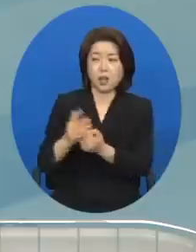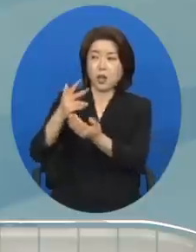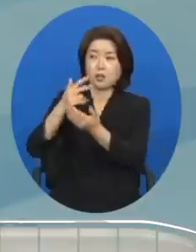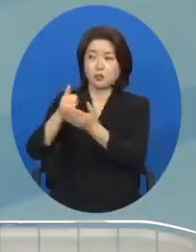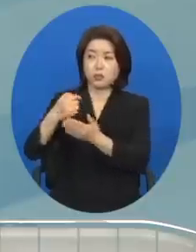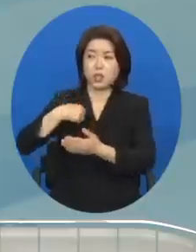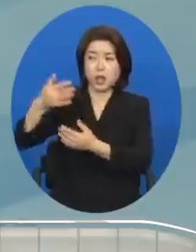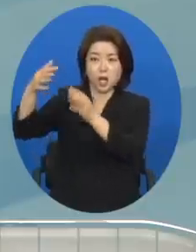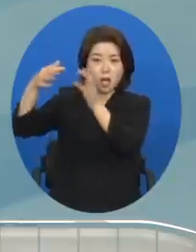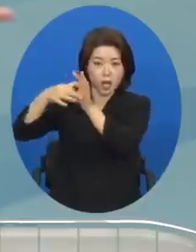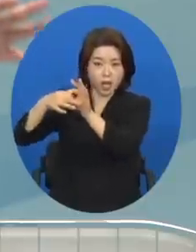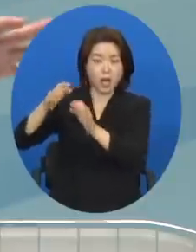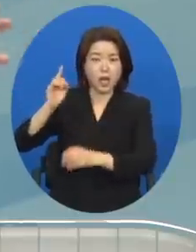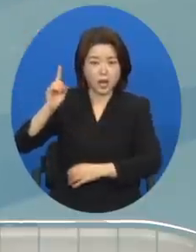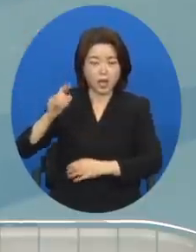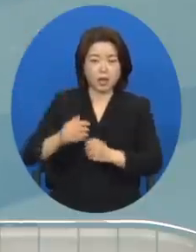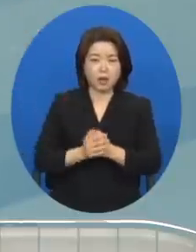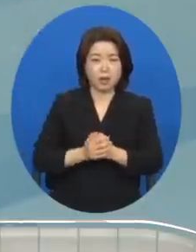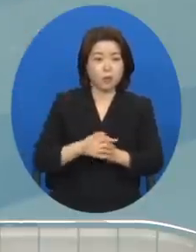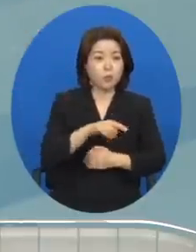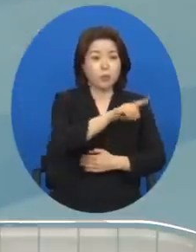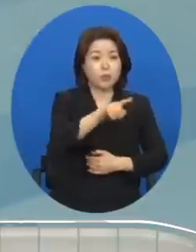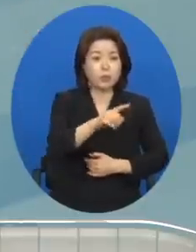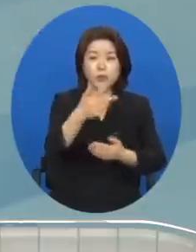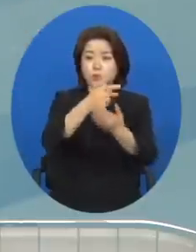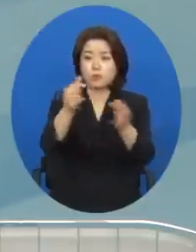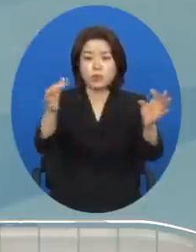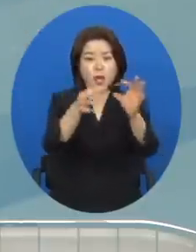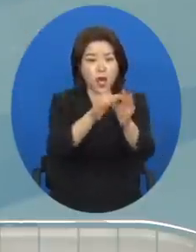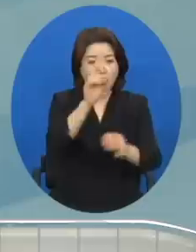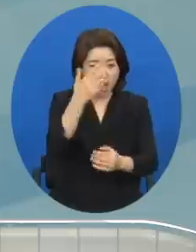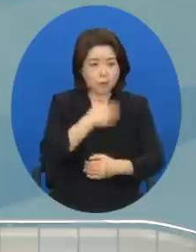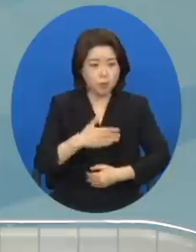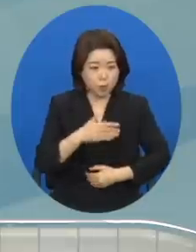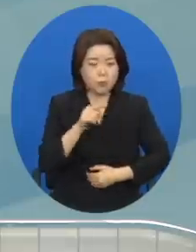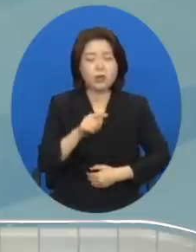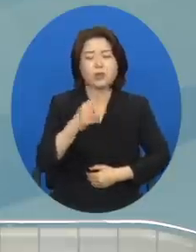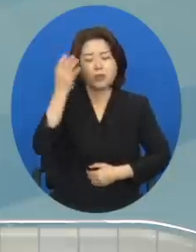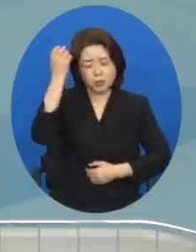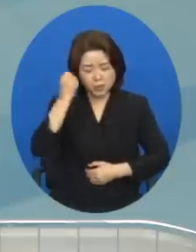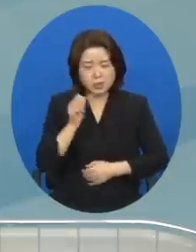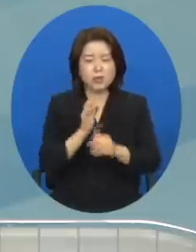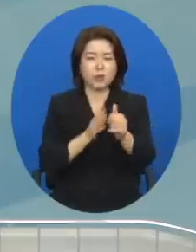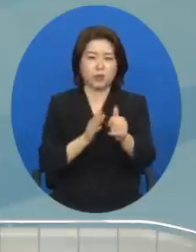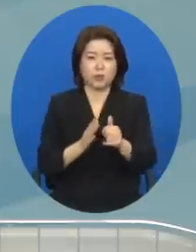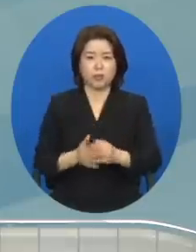주님과 하나 되었으니, 그리고 너희들이 주님 안에서 한 몸이니 그걸 기억하라.